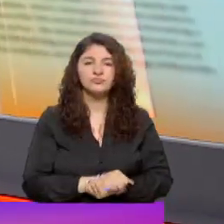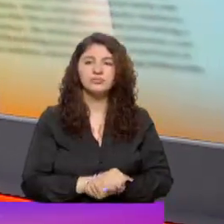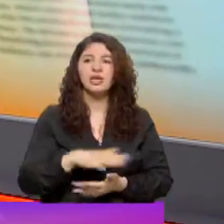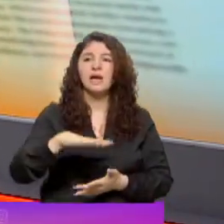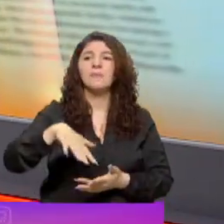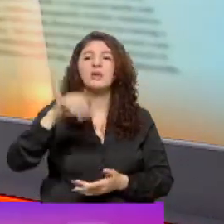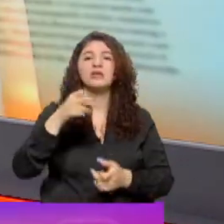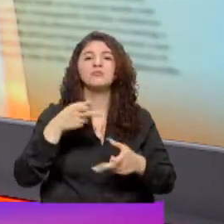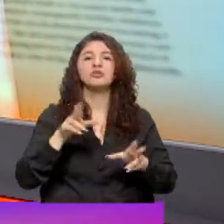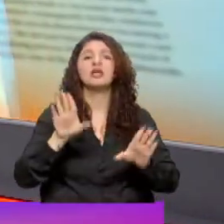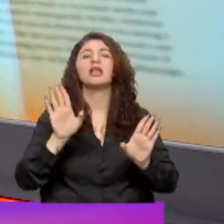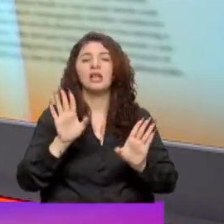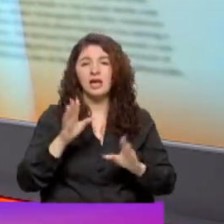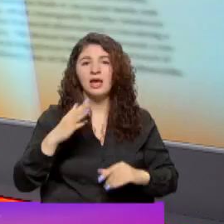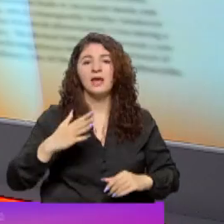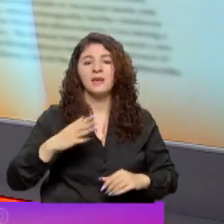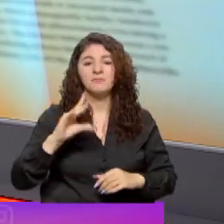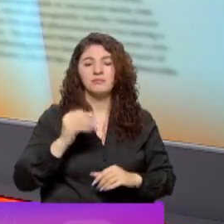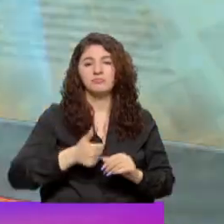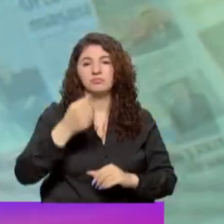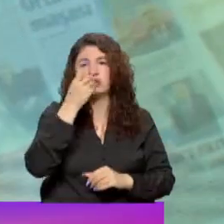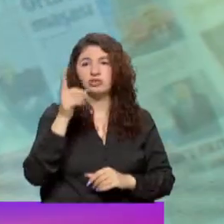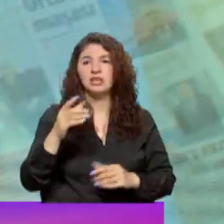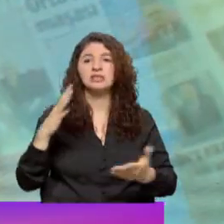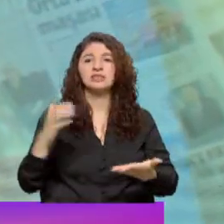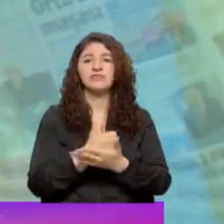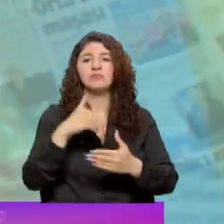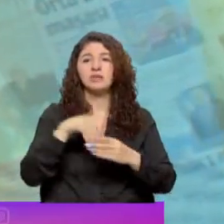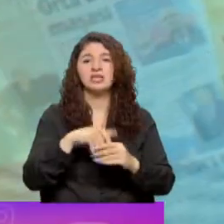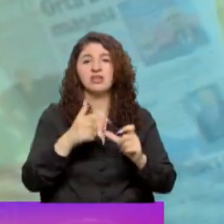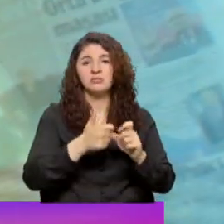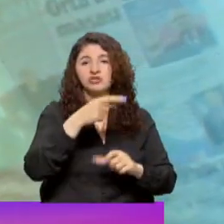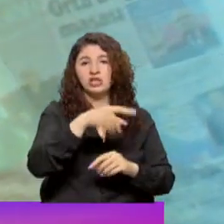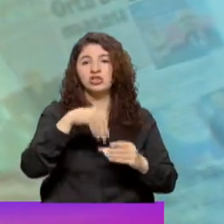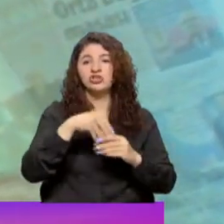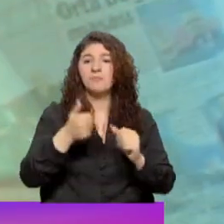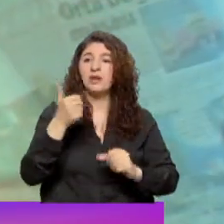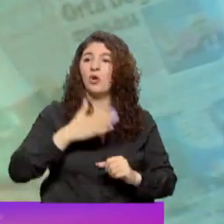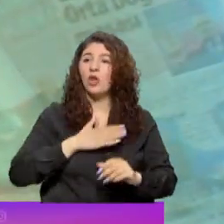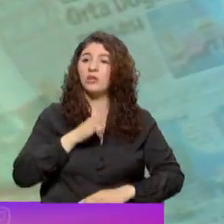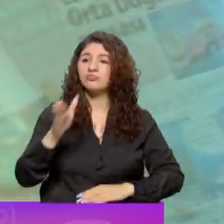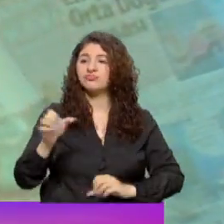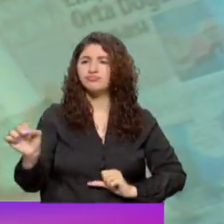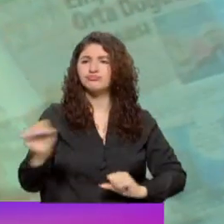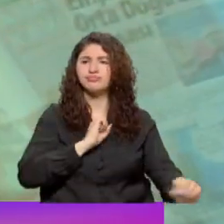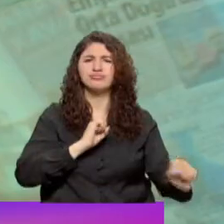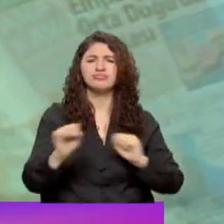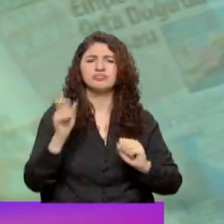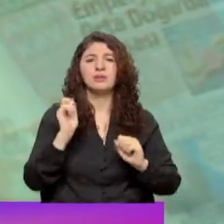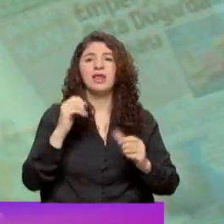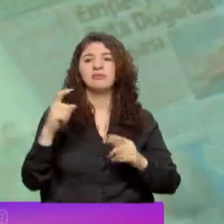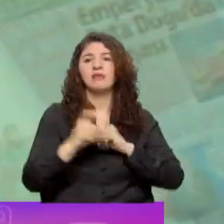bu Meydan boş değil MHP Devlet Bahçeli Zafer Parti genel başkanının İçişleri Bakanlığı önüne gitmesine Tepki göstererek